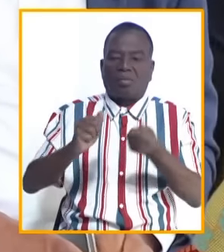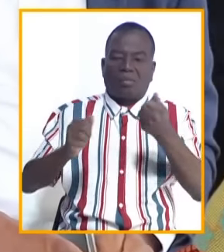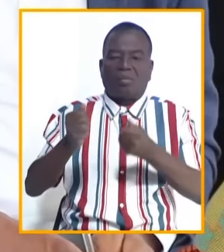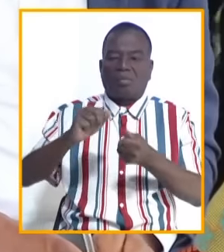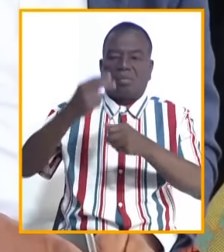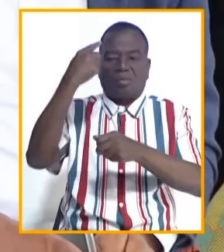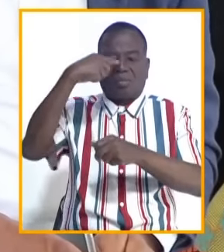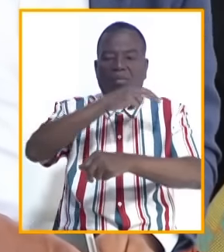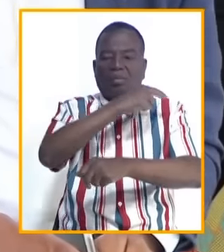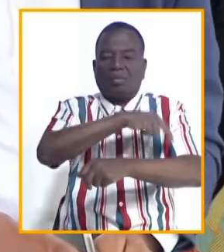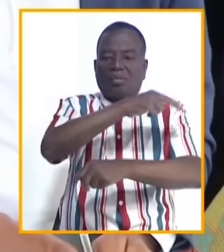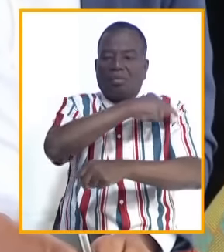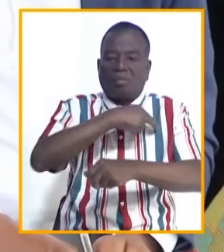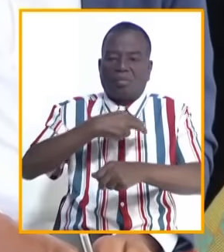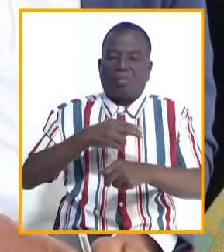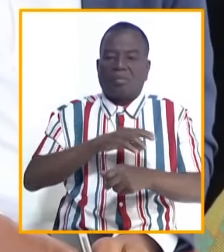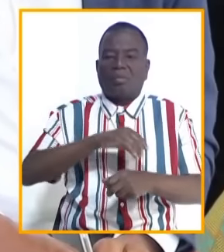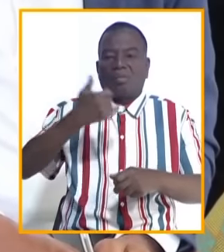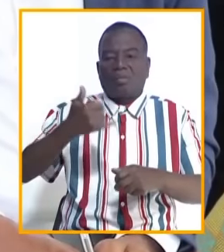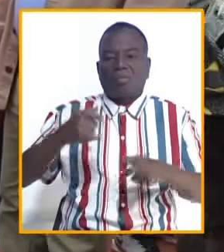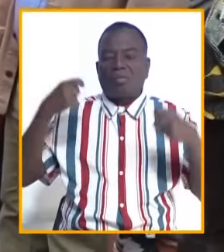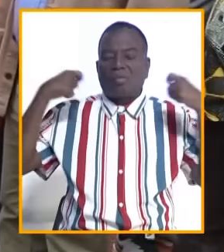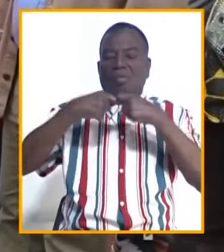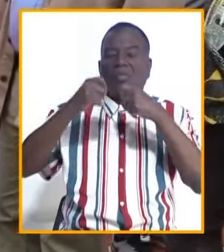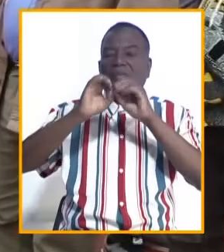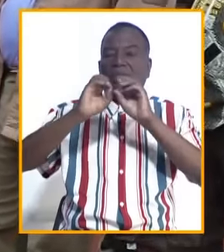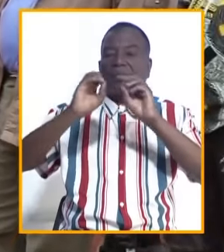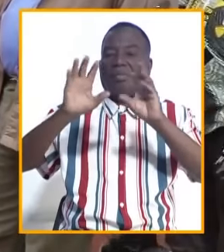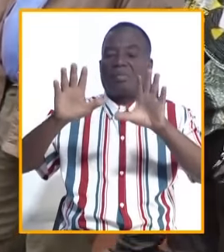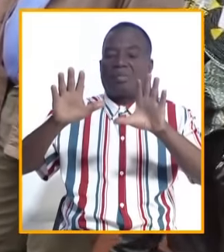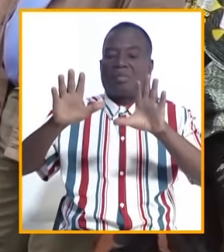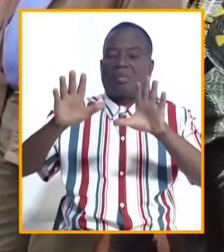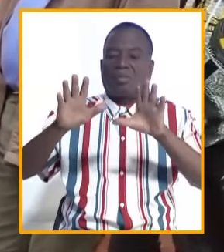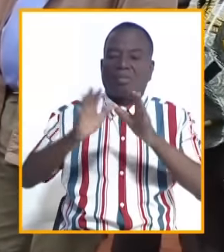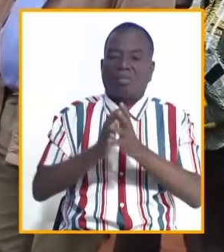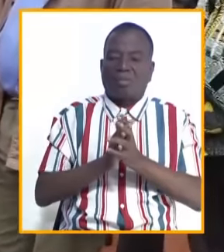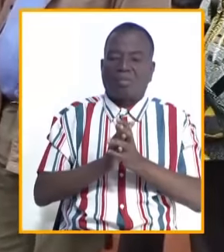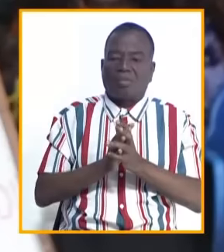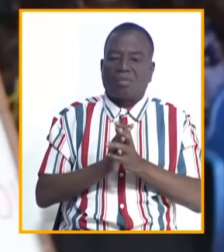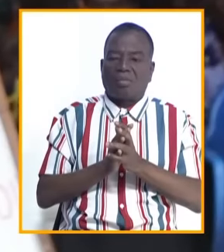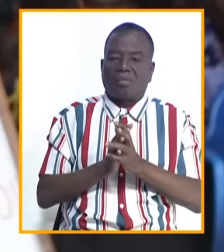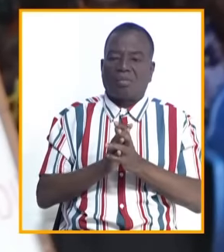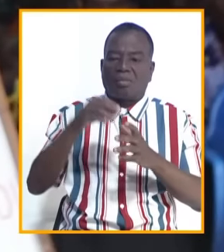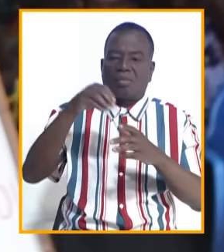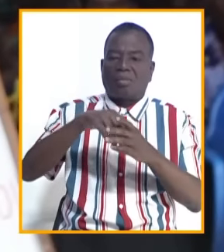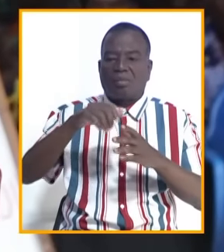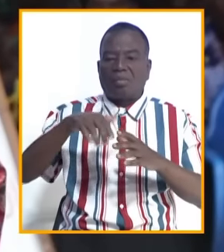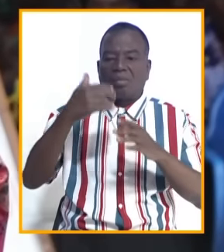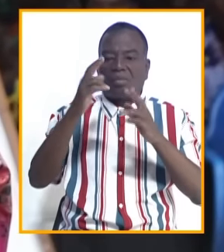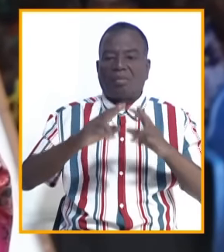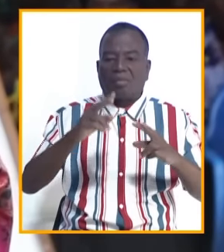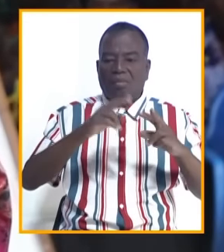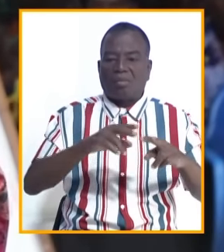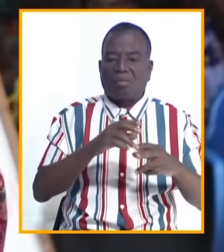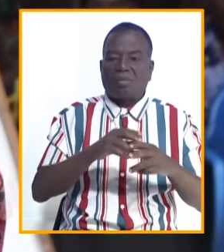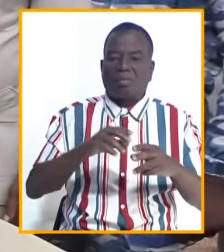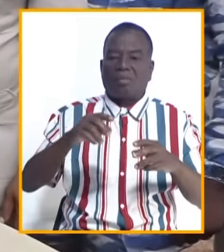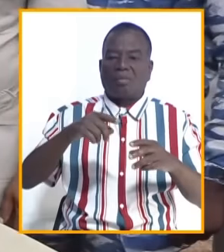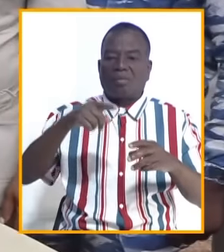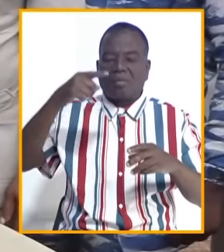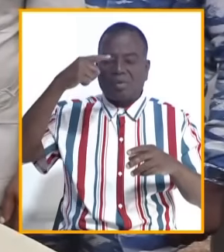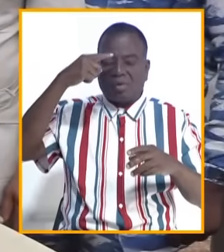au réseau électrique national et renforcement de l'existant. À Tapeguia, c'est une brigade de gendarmerie